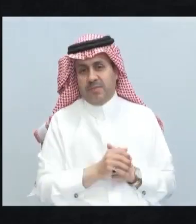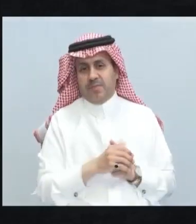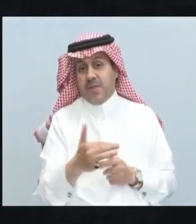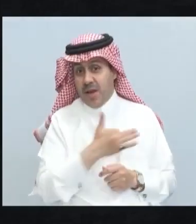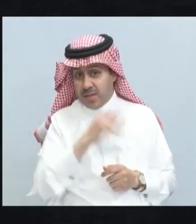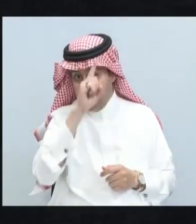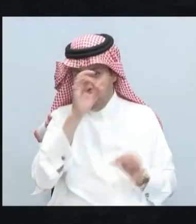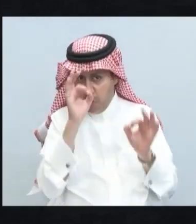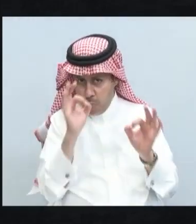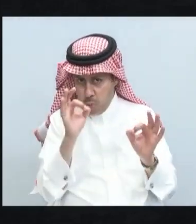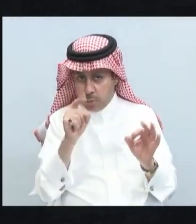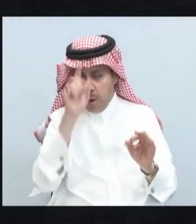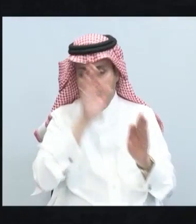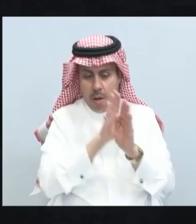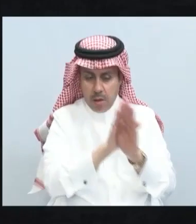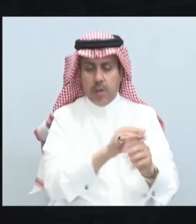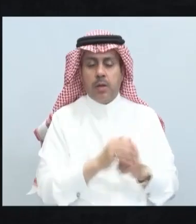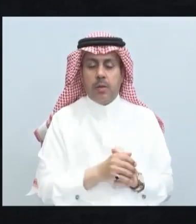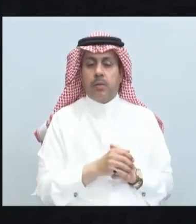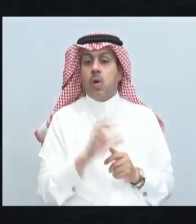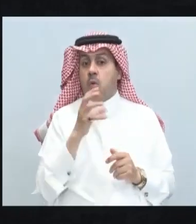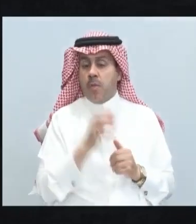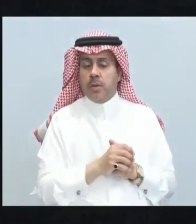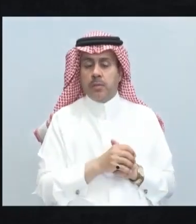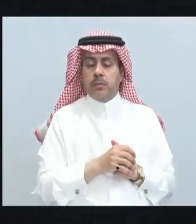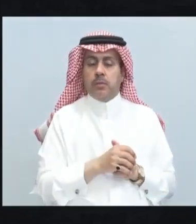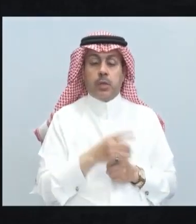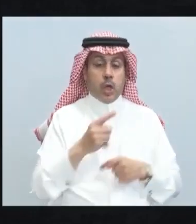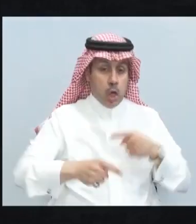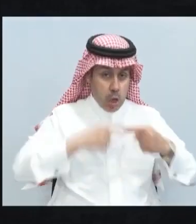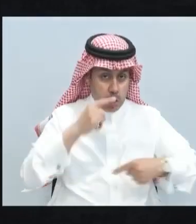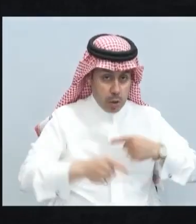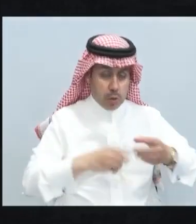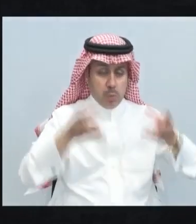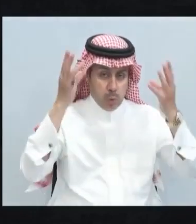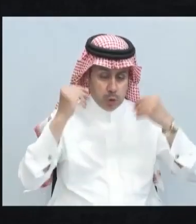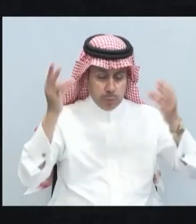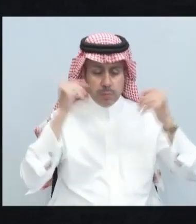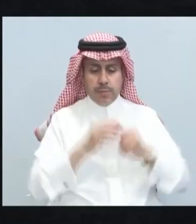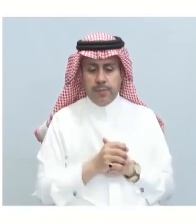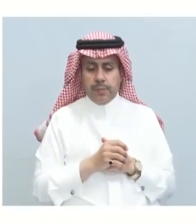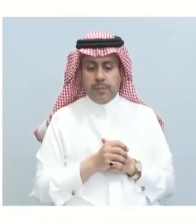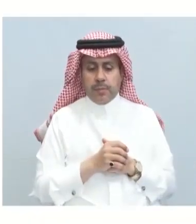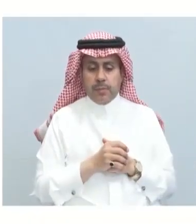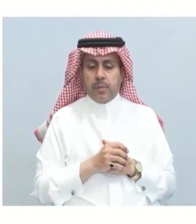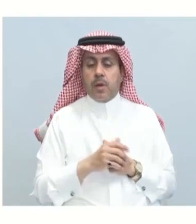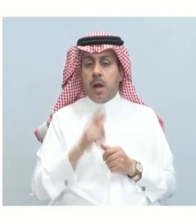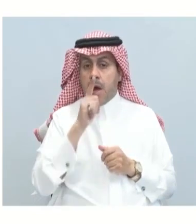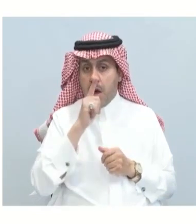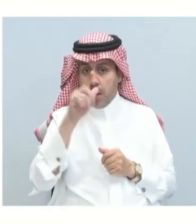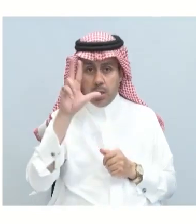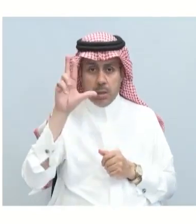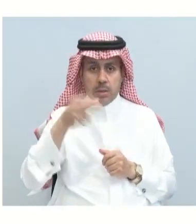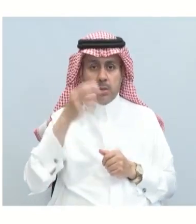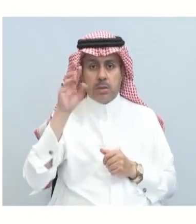لله جل وعلا نتجت الثمره وهي كثره القراءه والمراجعه والاتقان لكتاب الله تعالى قال الزهري